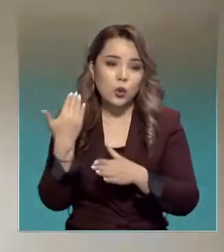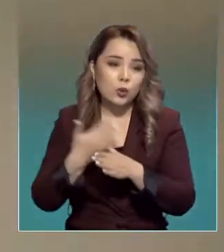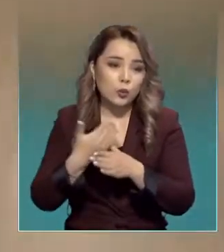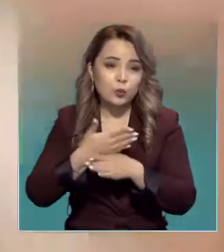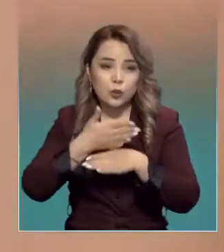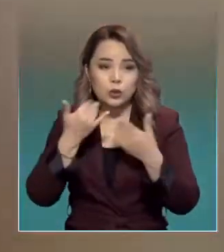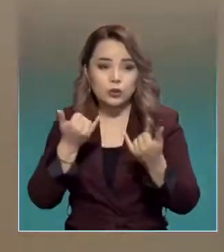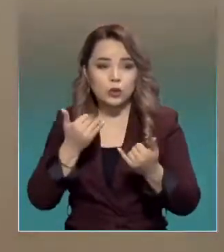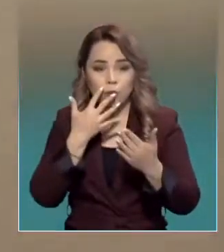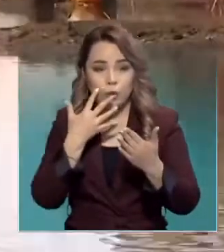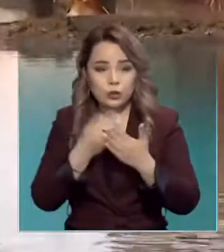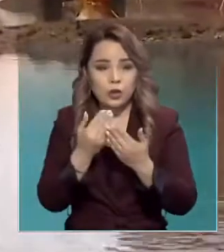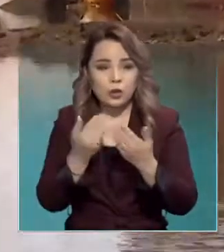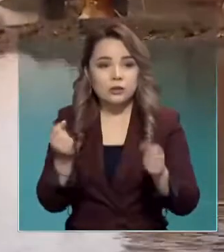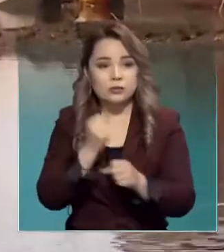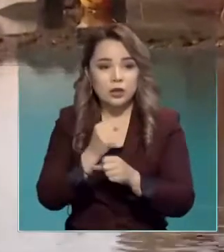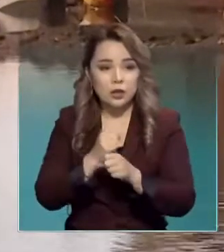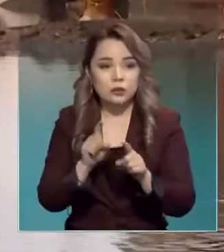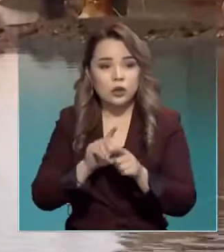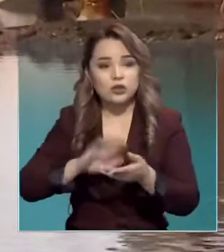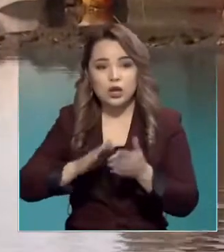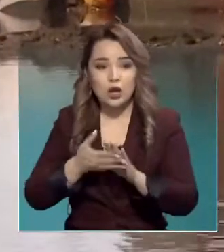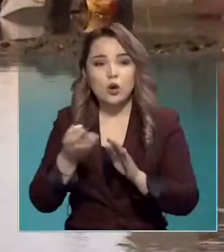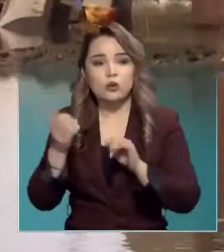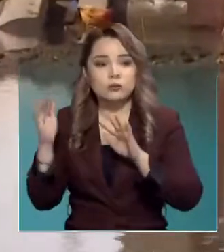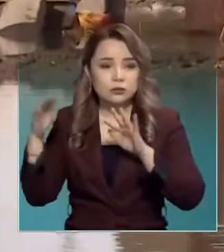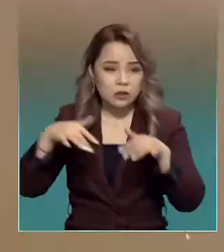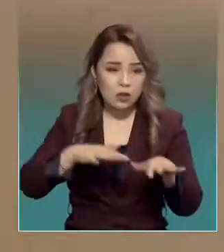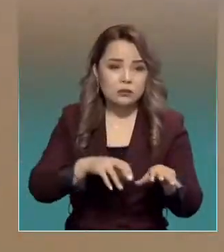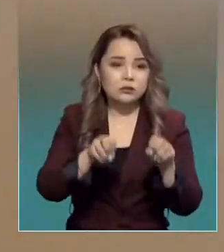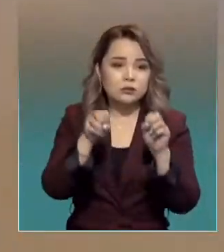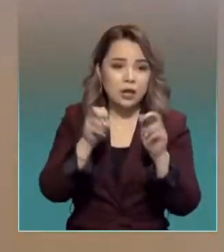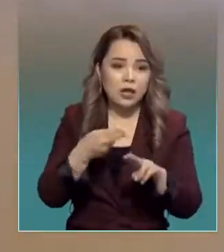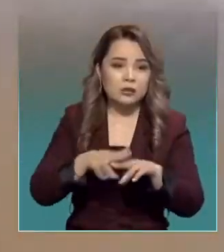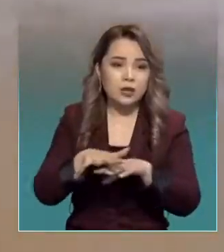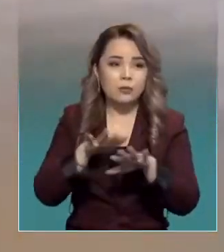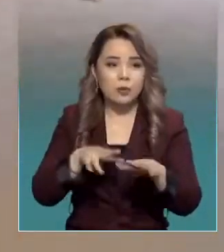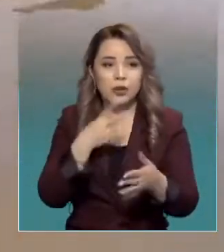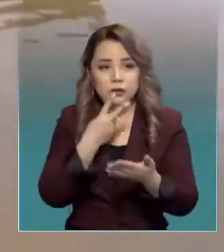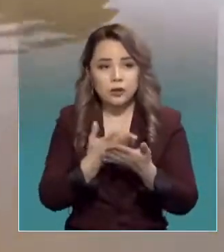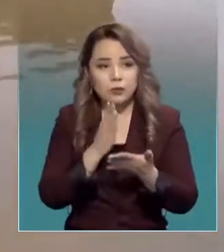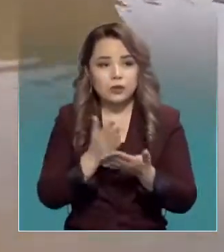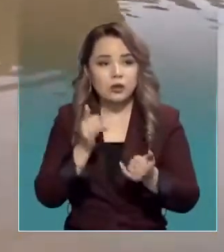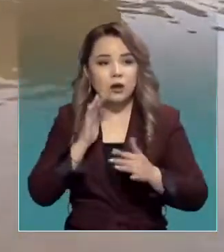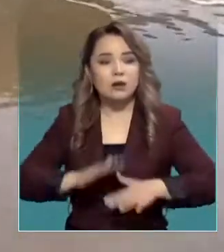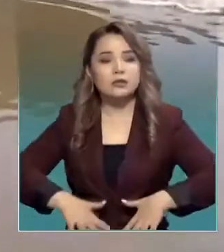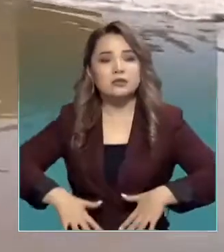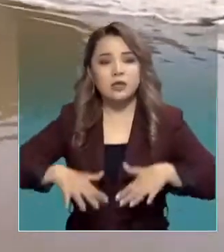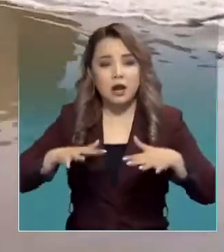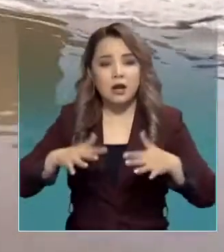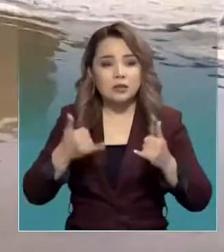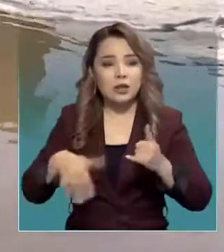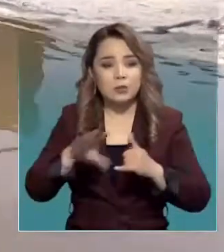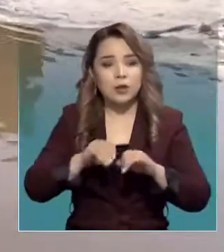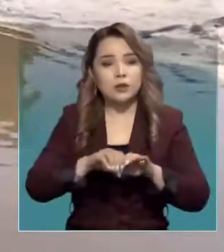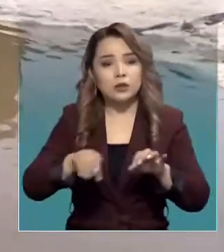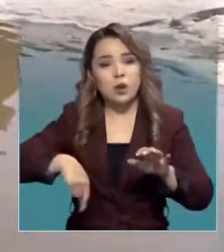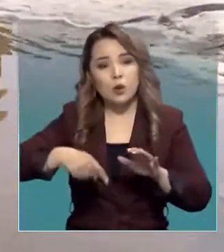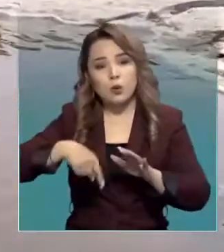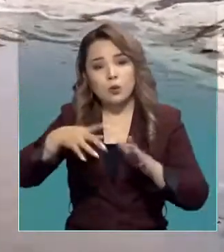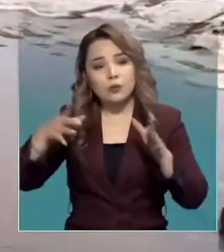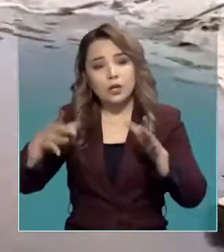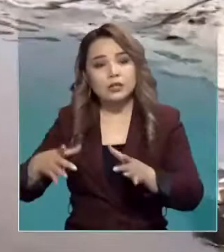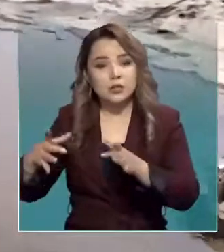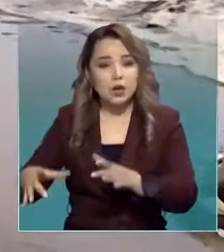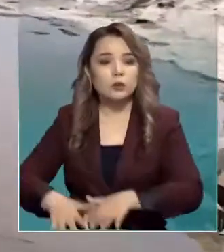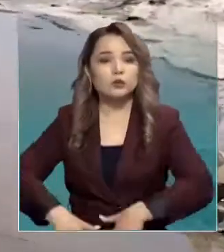Мына үйге тұрғындар өз күшімен бөгет салмағанда жағдайдың қалай болатыны белгісіз еді. Үй маңын жайлаған ағын сулар мынандай кәріз жүйелерін толтырып